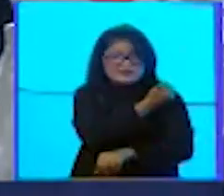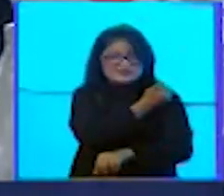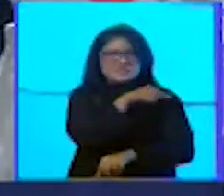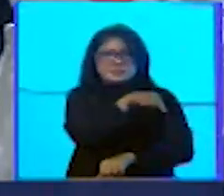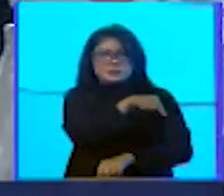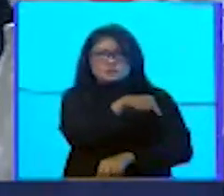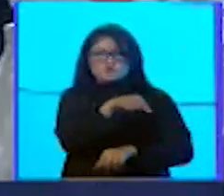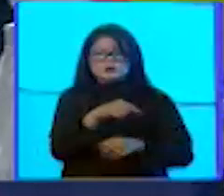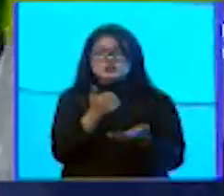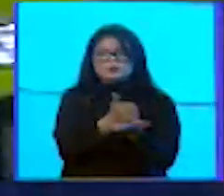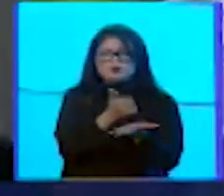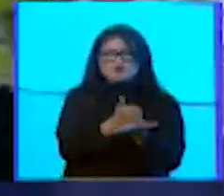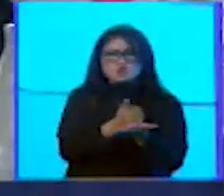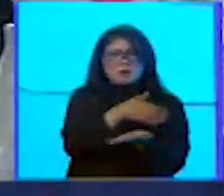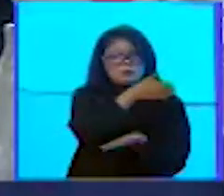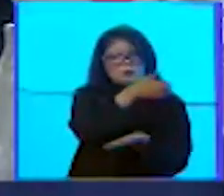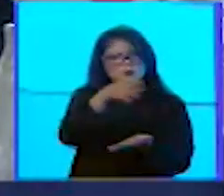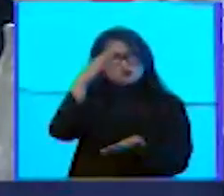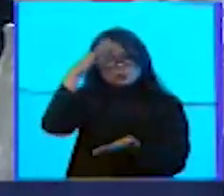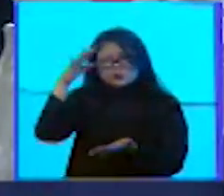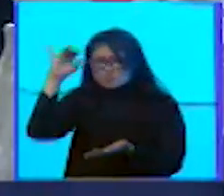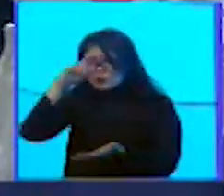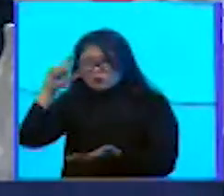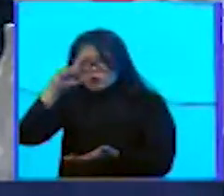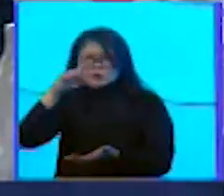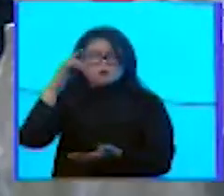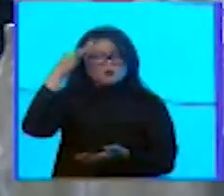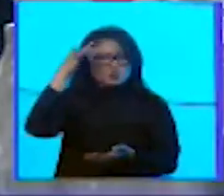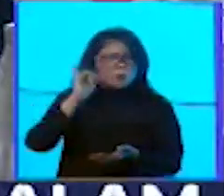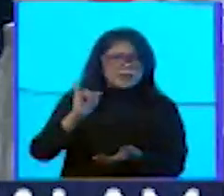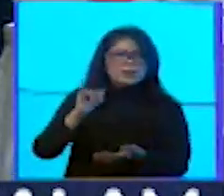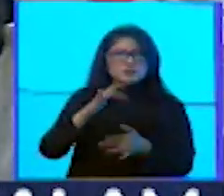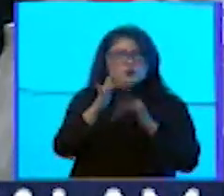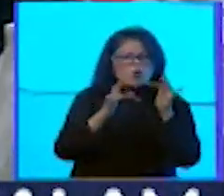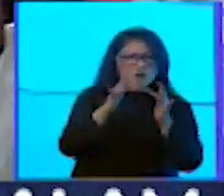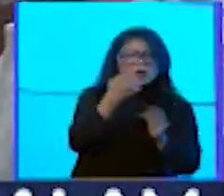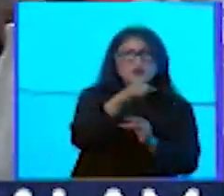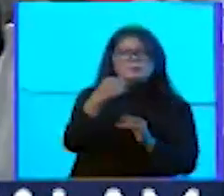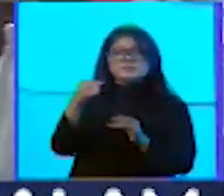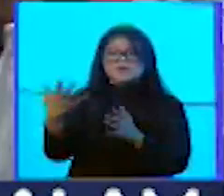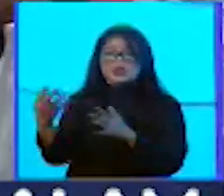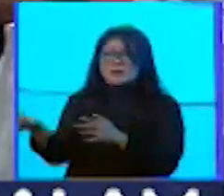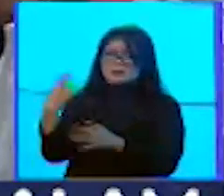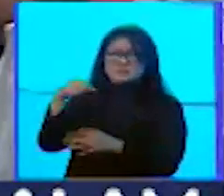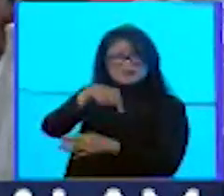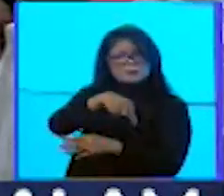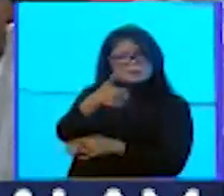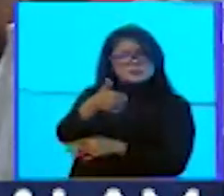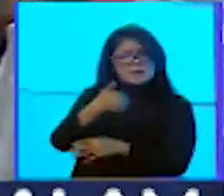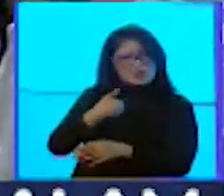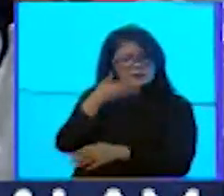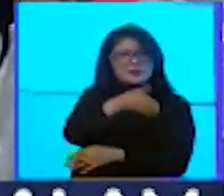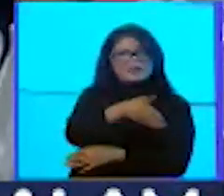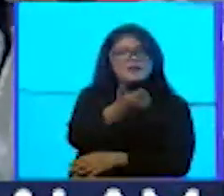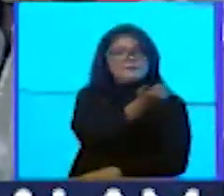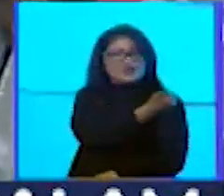kita udah cari-cari info sih dari siang, dari pihak online. Cuma belum dapet. Nah, akhirnya dikasih tahu kalau di sini udah ada yang vaksin malam-malam.